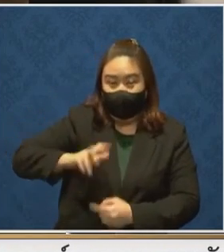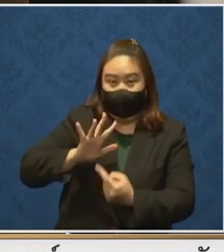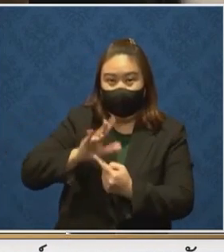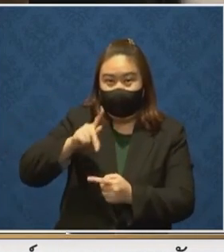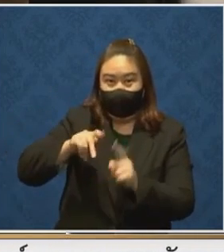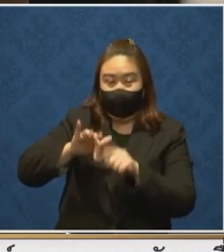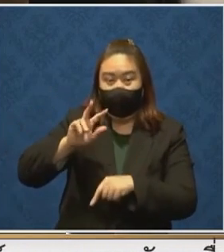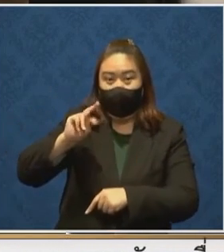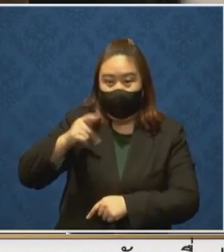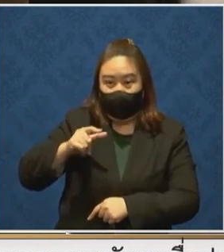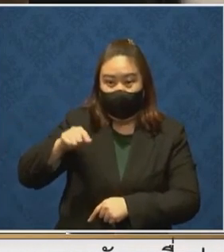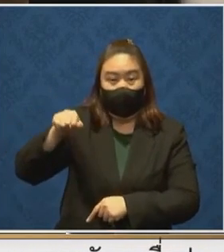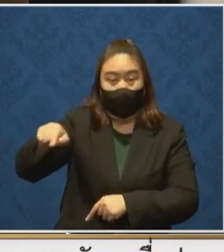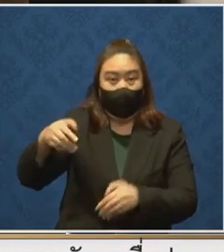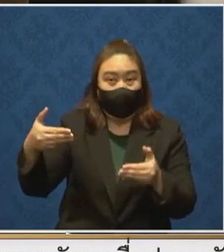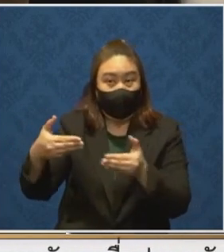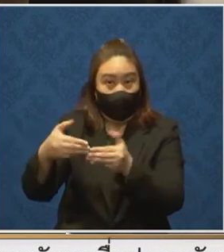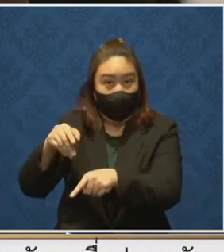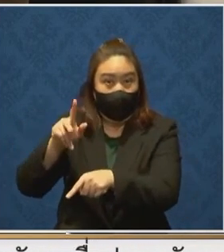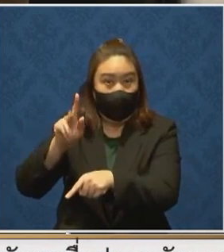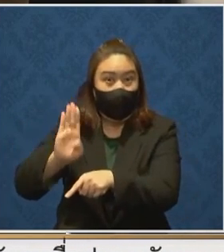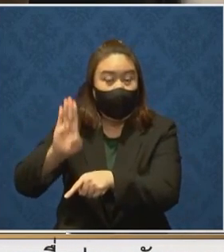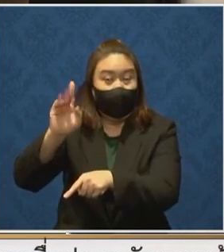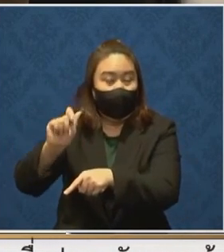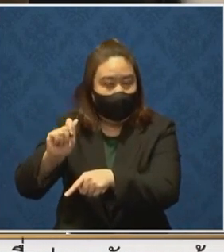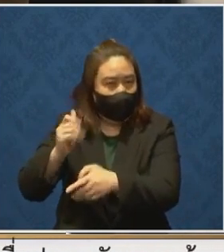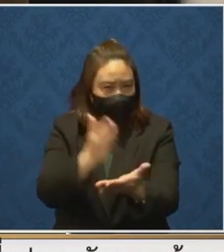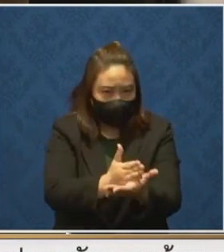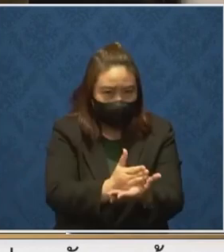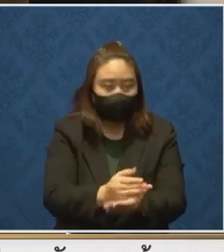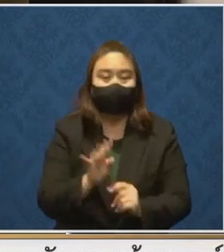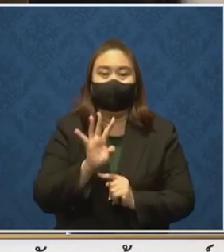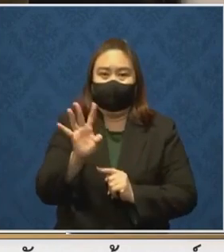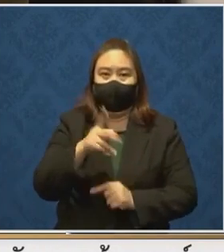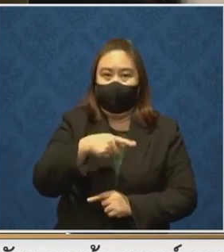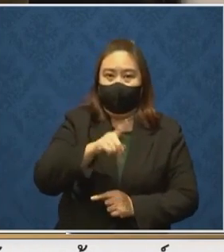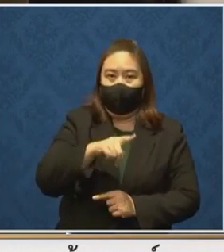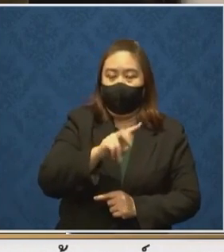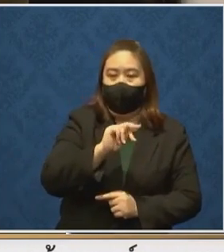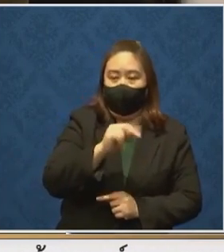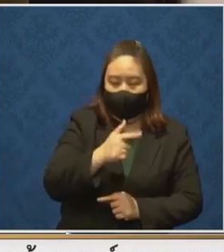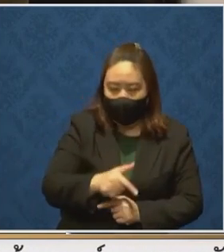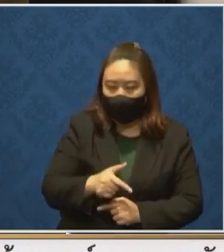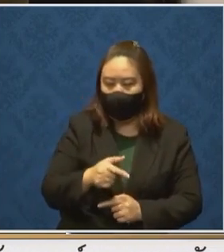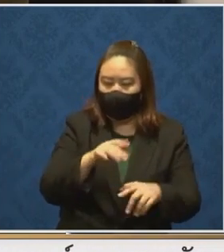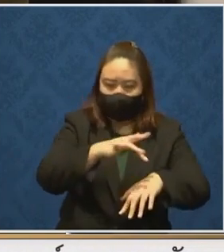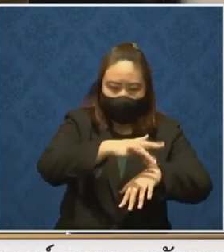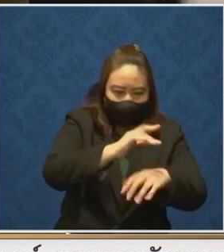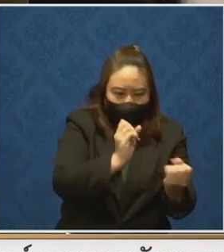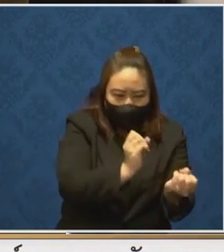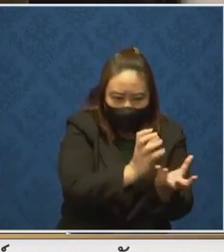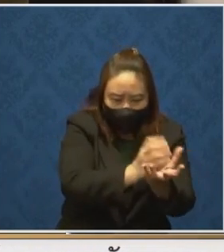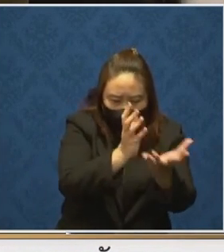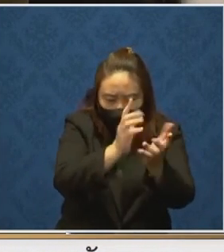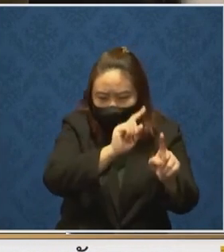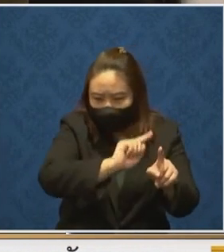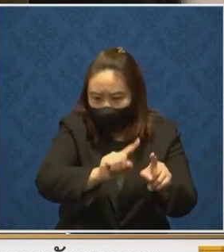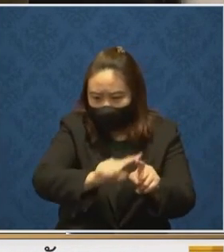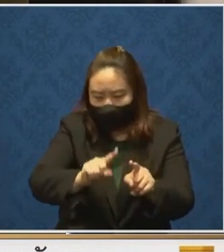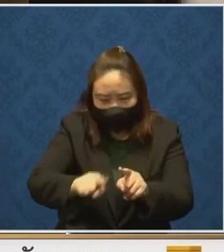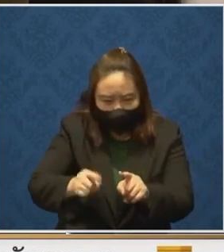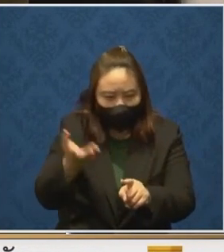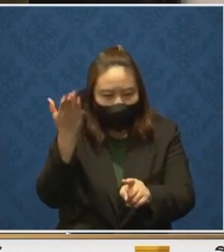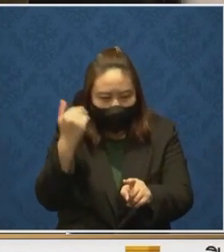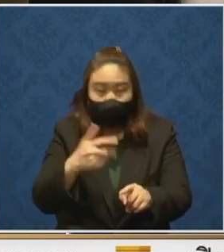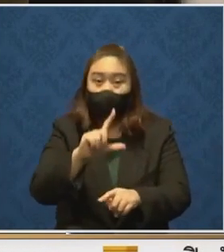คารา4. ให้ยุติกขดีของป. ๆ เรื่องการคิดค่าเสยหายต่อสัยากรธรรมชาิที่สูญเสียไปจาก